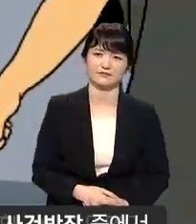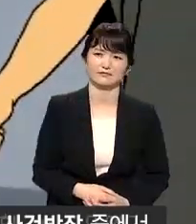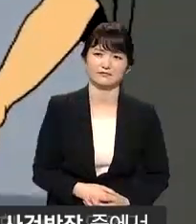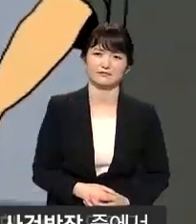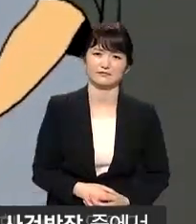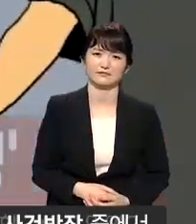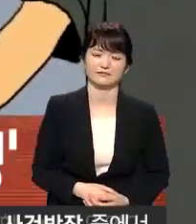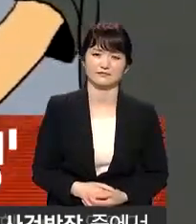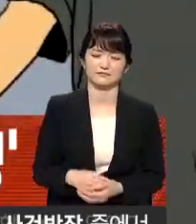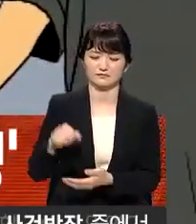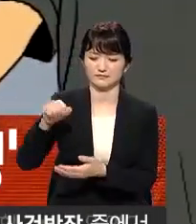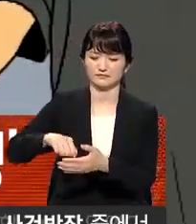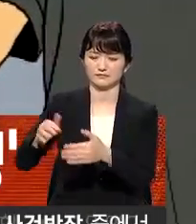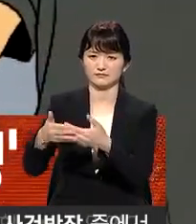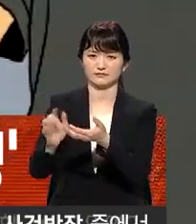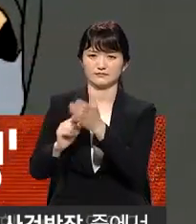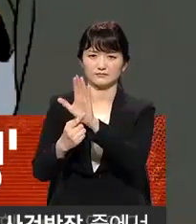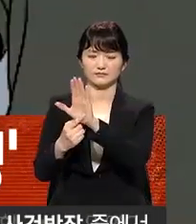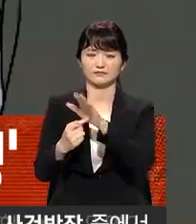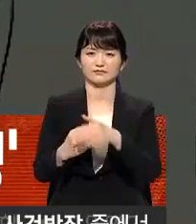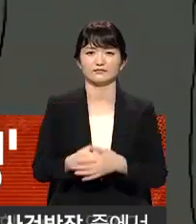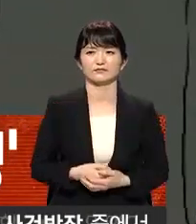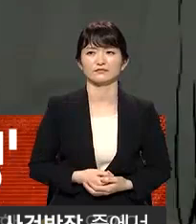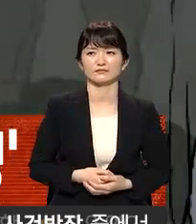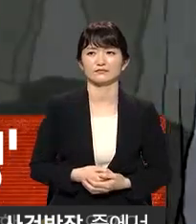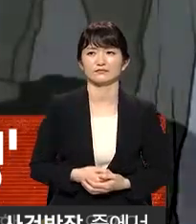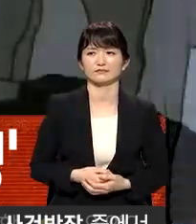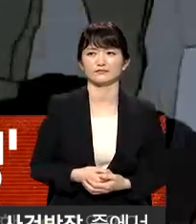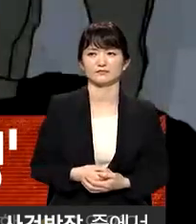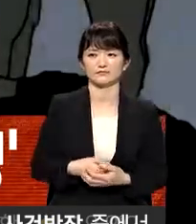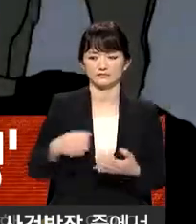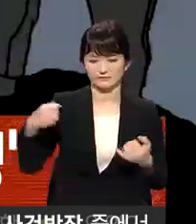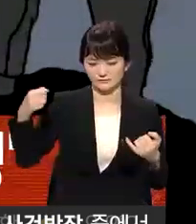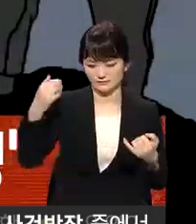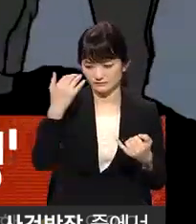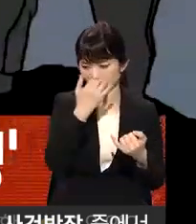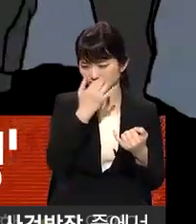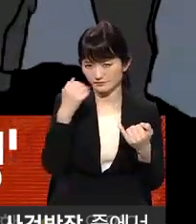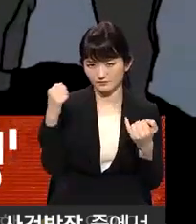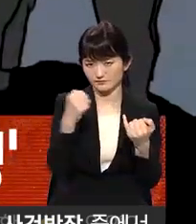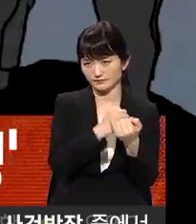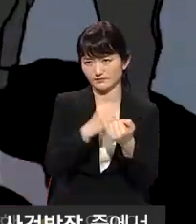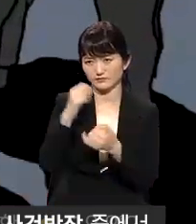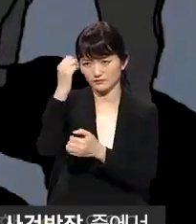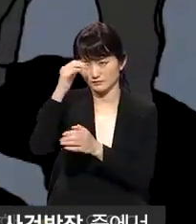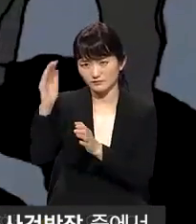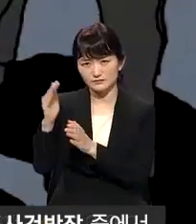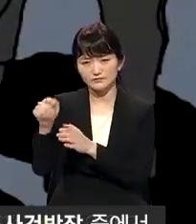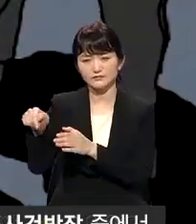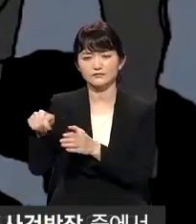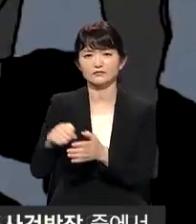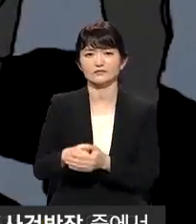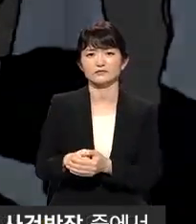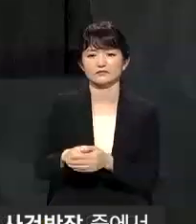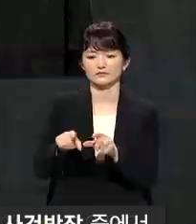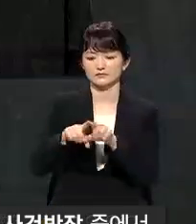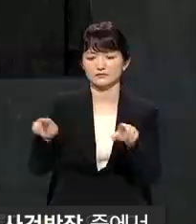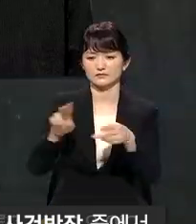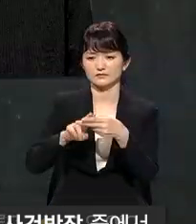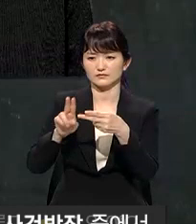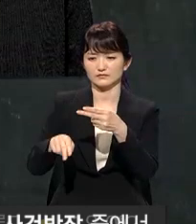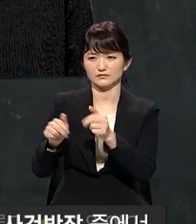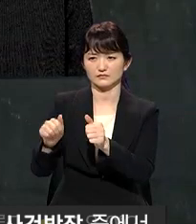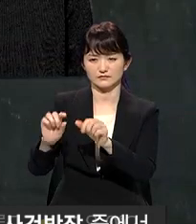당시에 재판부에서는 이제 어쨌건 가해자들도 고등학생이었잖아요 이걸 일단은 일반형사사건이